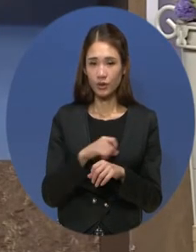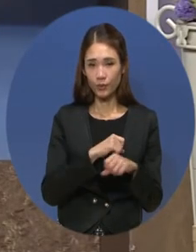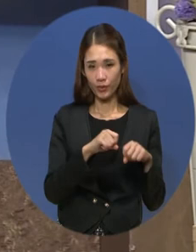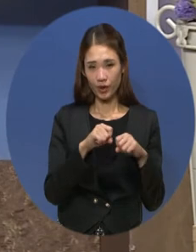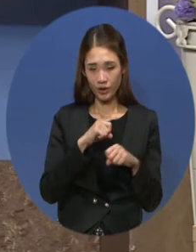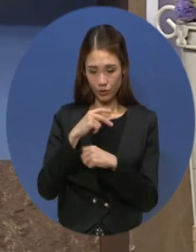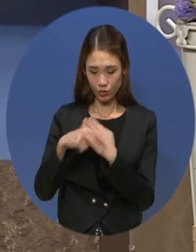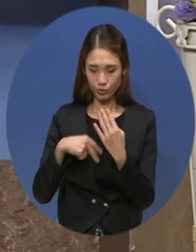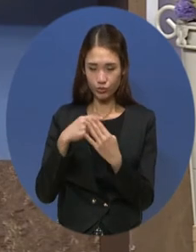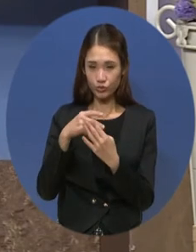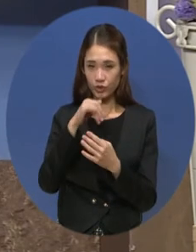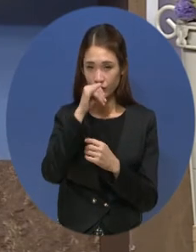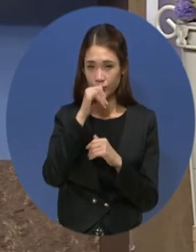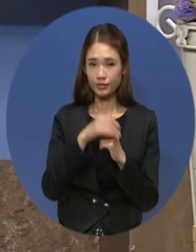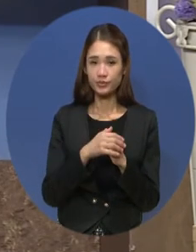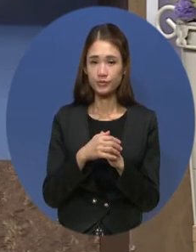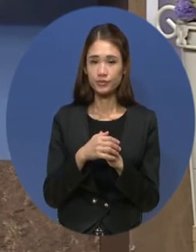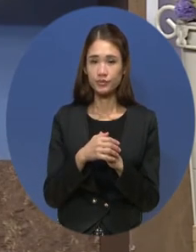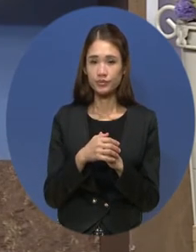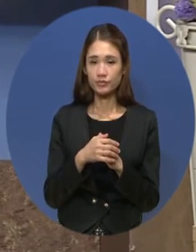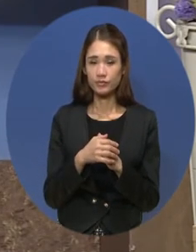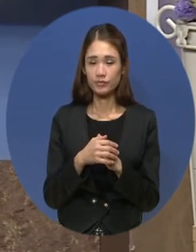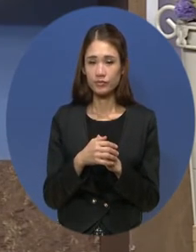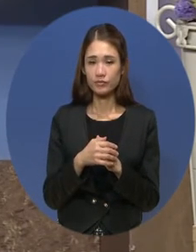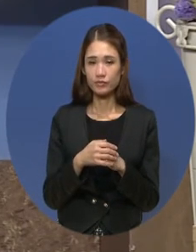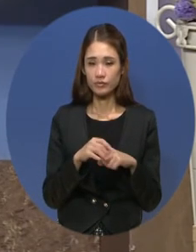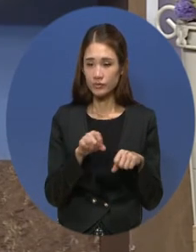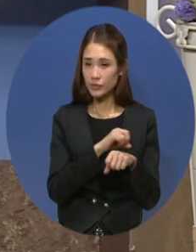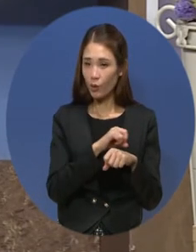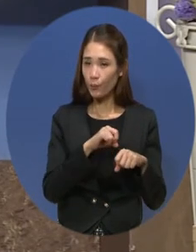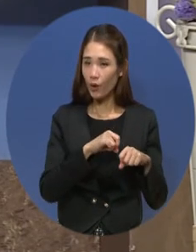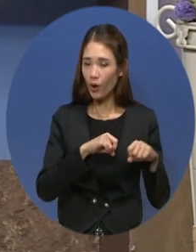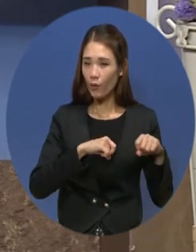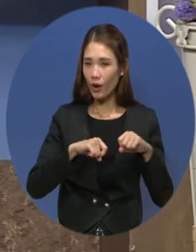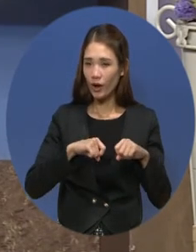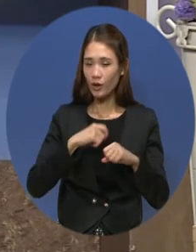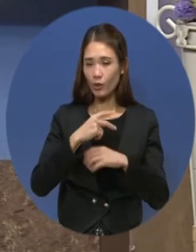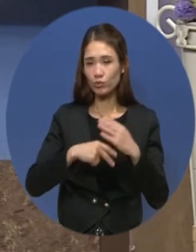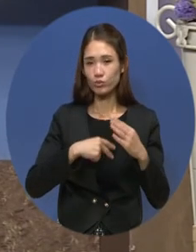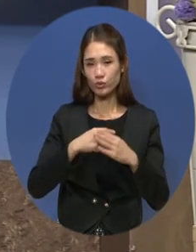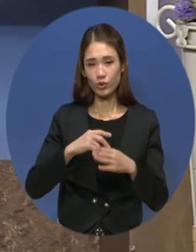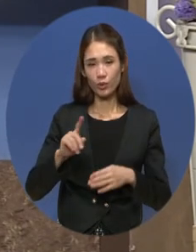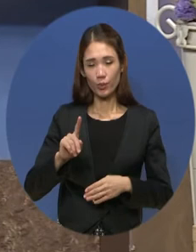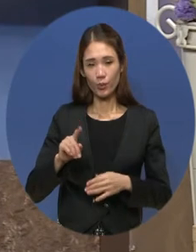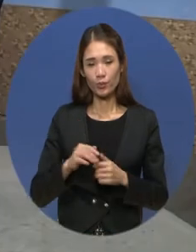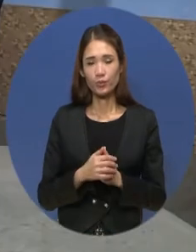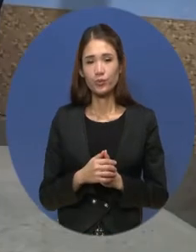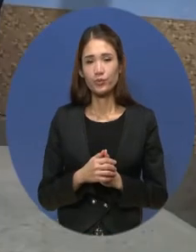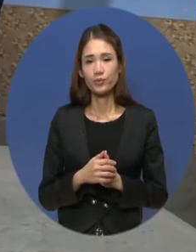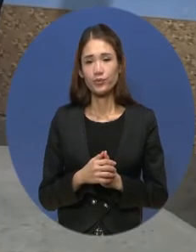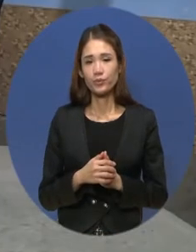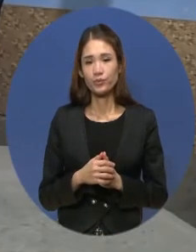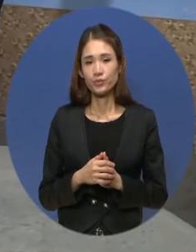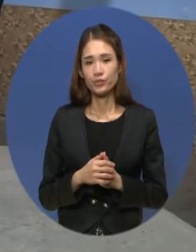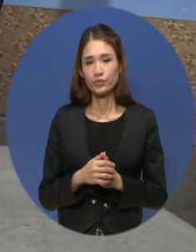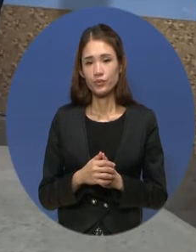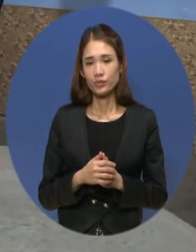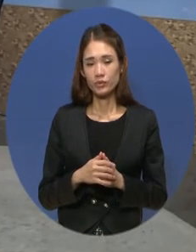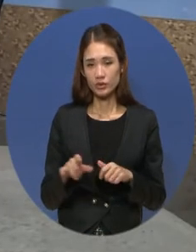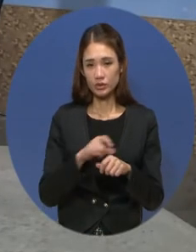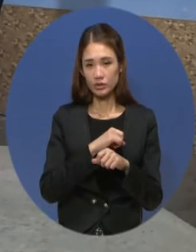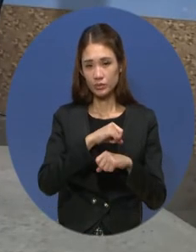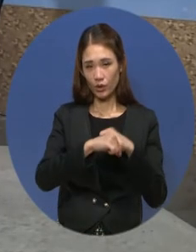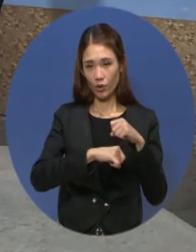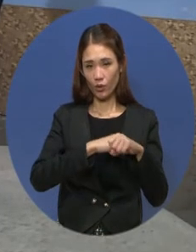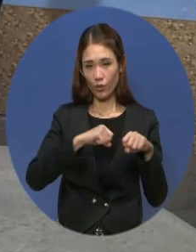프로그램 도 운영하고 계시더라구요 이 특별 활동 프로그램에는 어떤 활동들이 있나요 저희 같은 경우에 특별 활동이라면